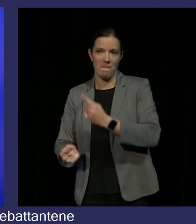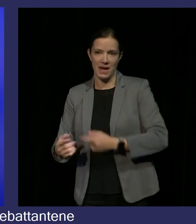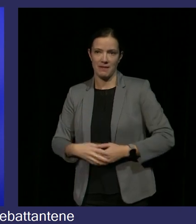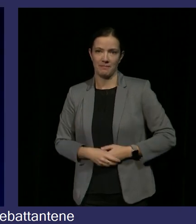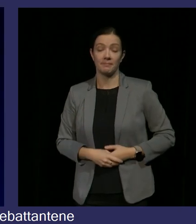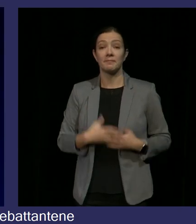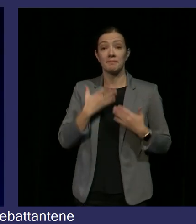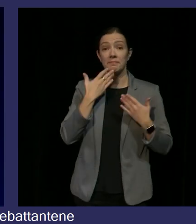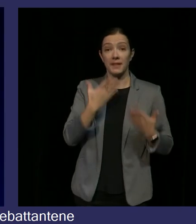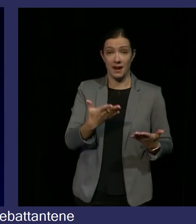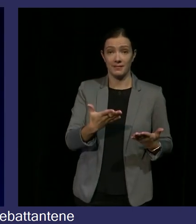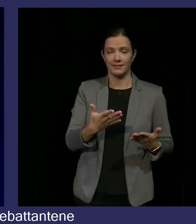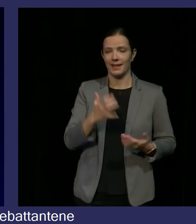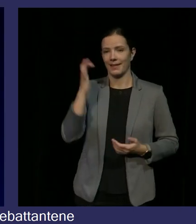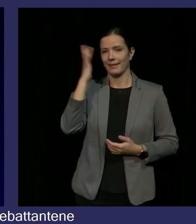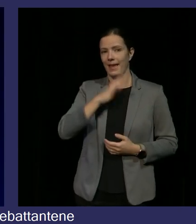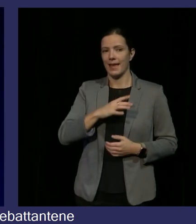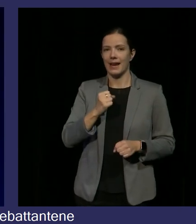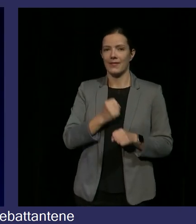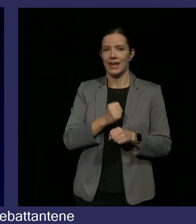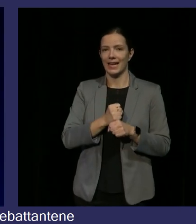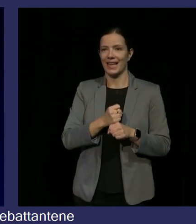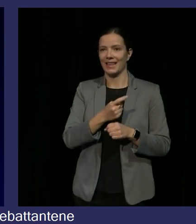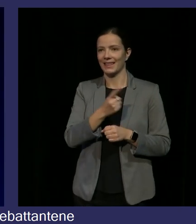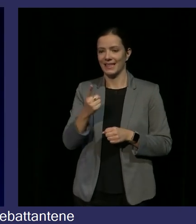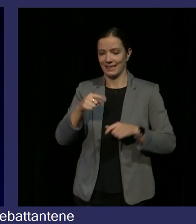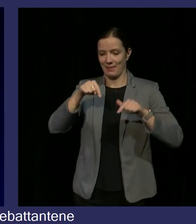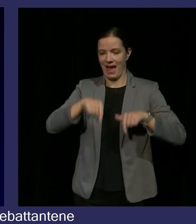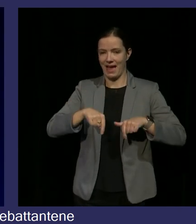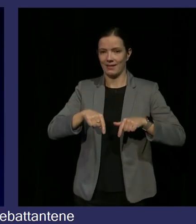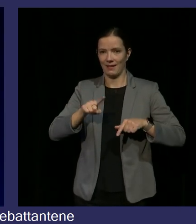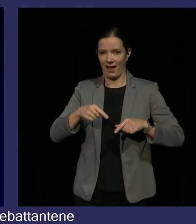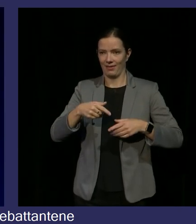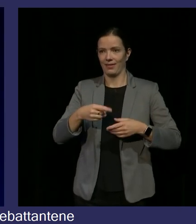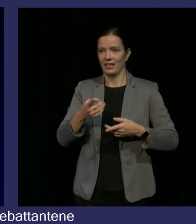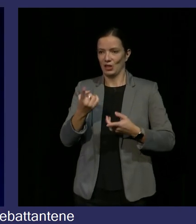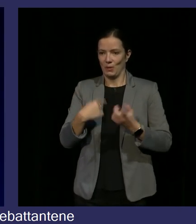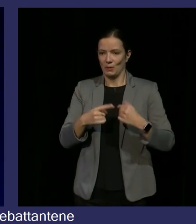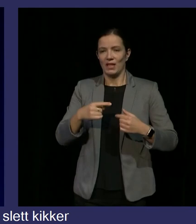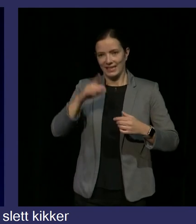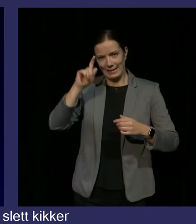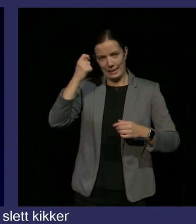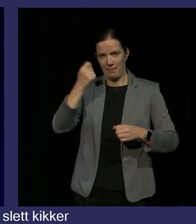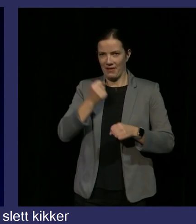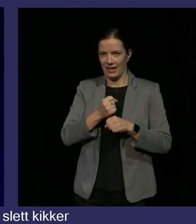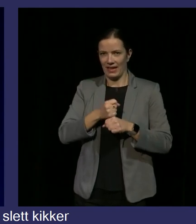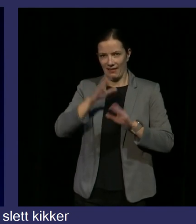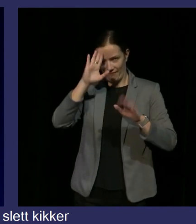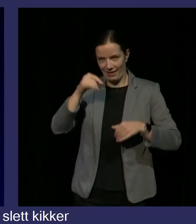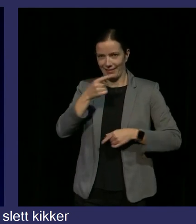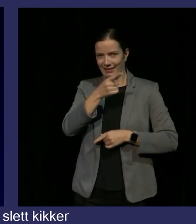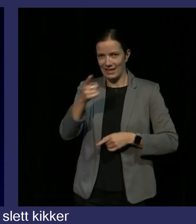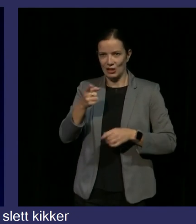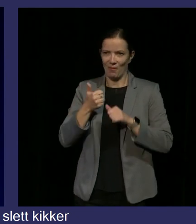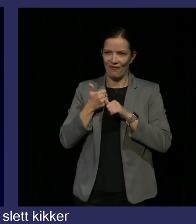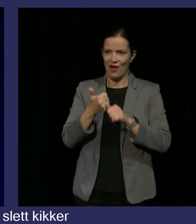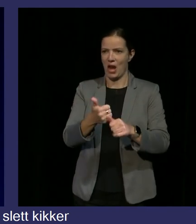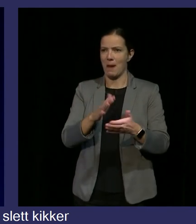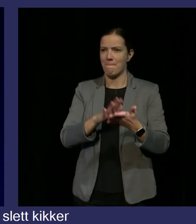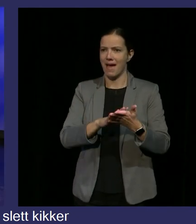Det er veldig bra, så tenker jeg at debattantene skjerper seg litt ekstra når de vet at alle de som sitter der ute og følger med,